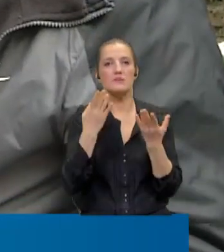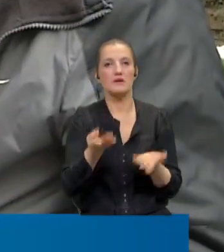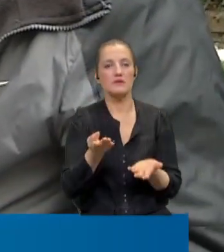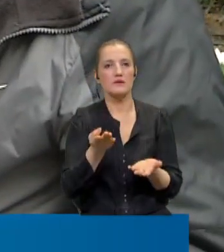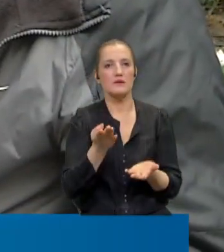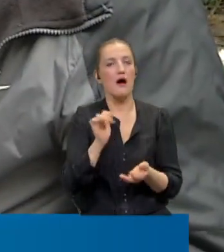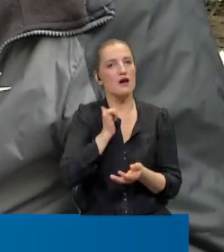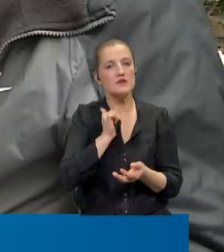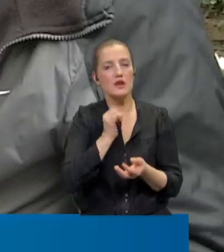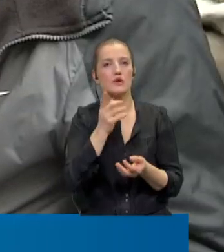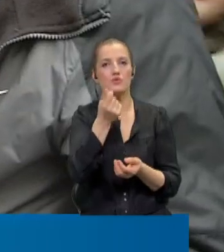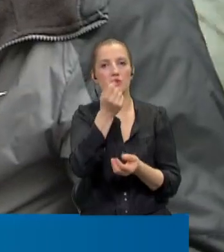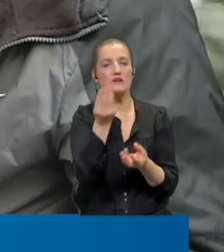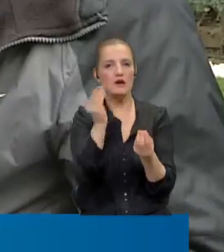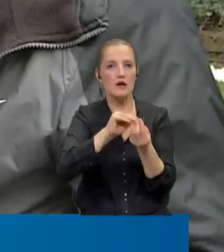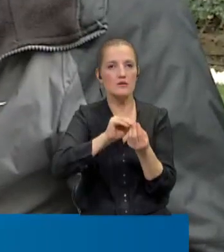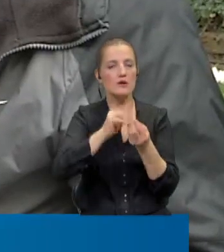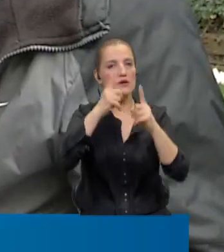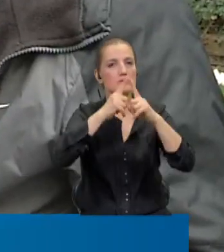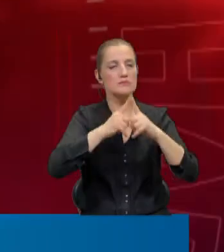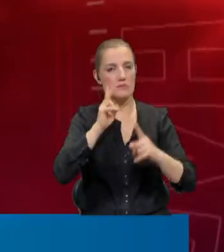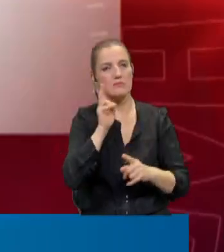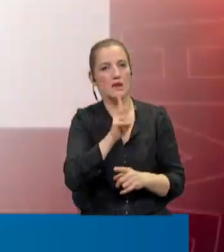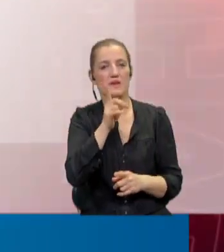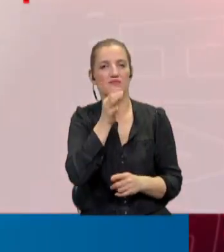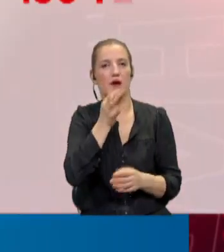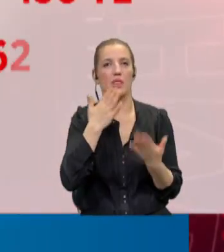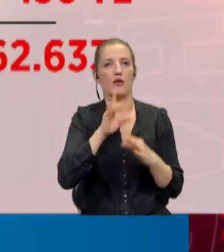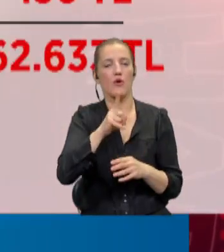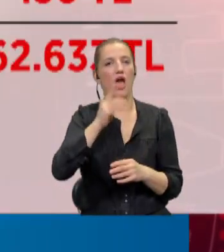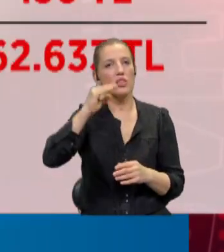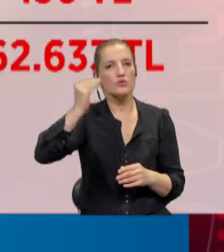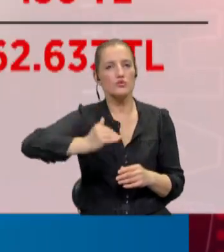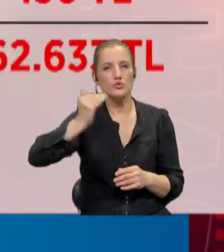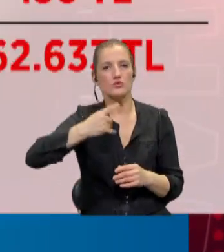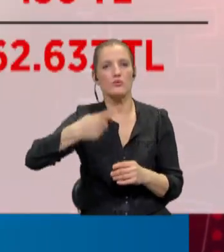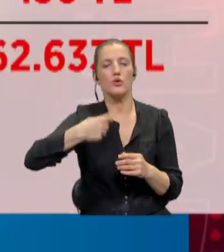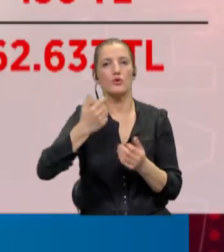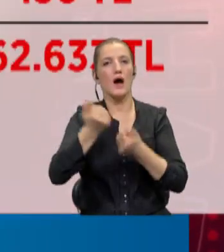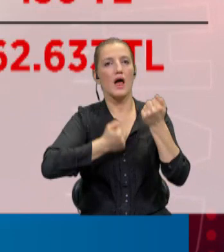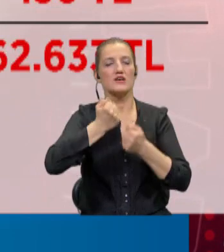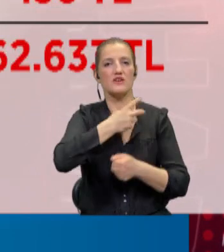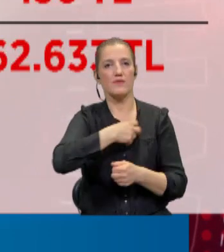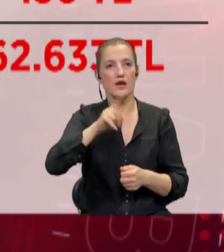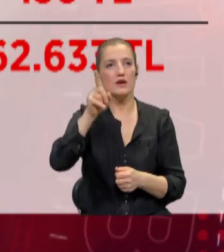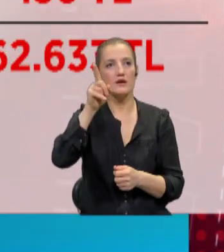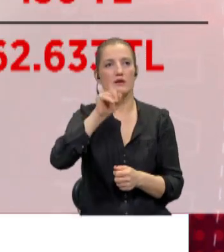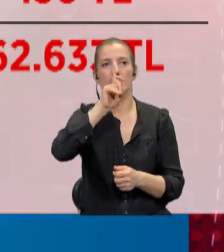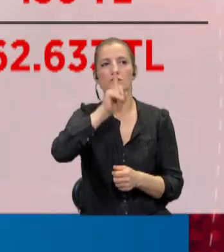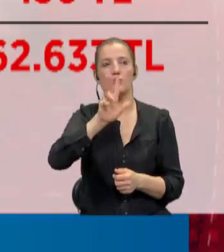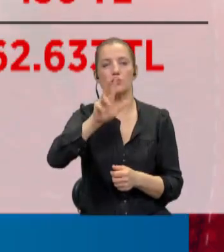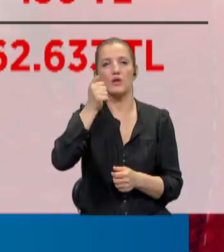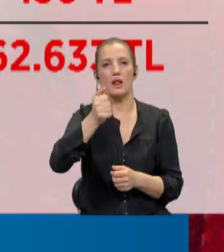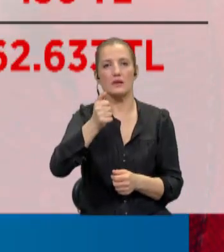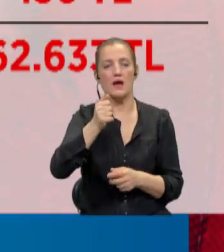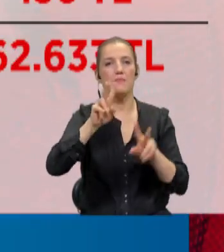ücretin vesairenin artmış olması sayısal ortam bir şey ifade etmiyor en düşük motorlu taşıtlar vergisi 136 en yüksek MTV